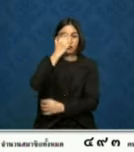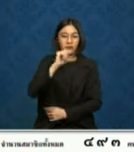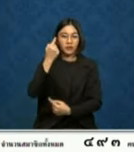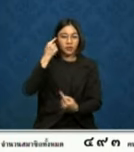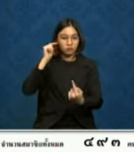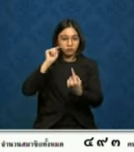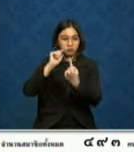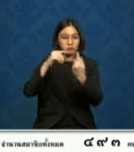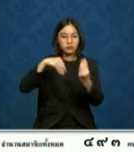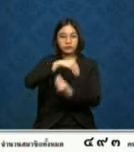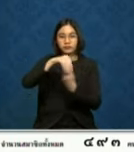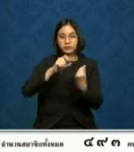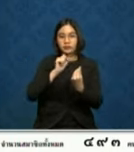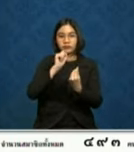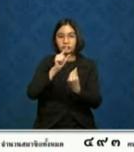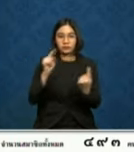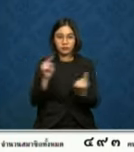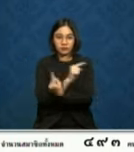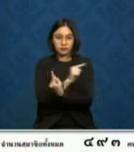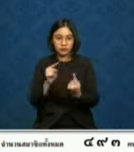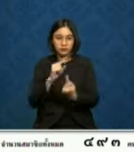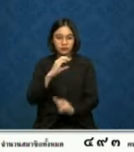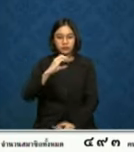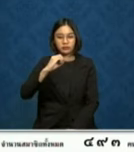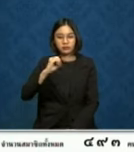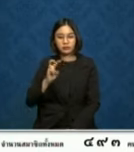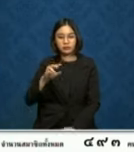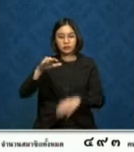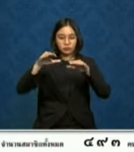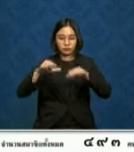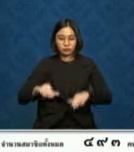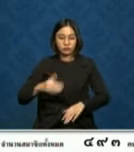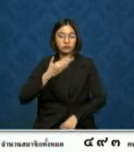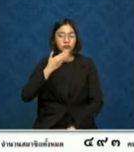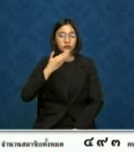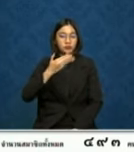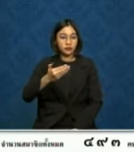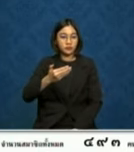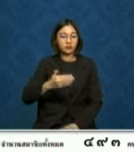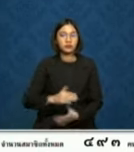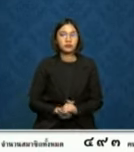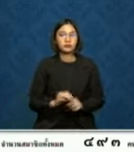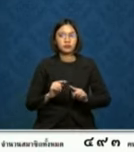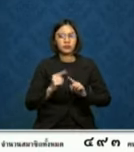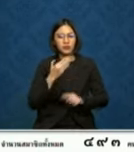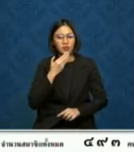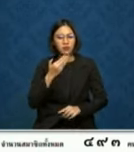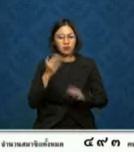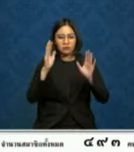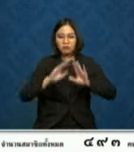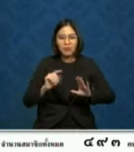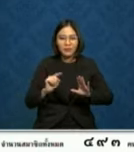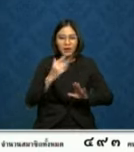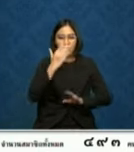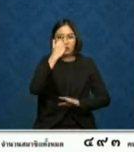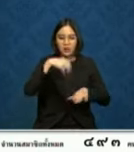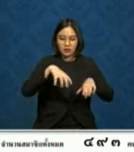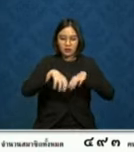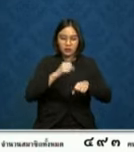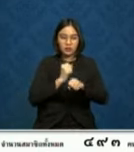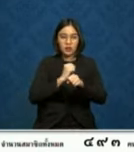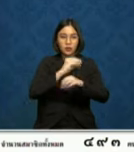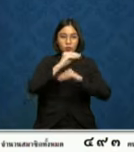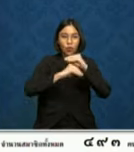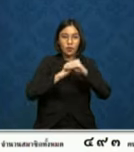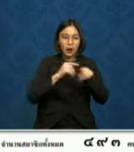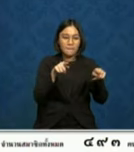มุ่งสู่เศรษฐกิกิสังคมคาร์บอนต่ำอย่างยั่งยืนแต่ยั่งยืนแบบใดคะถึงได้จัดทำโครงการ